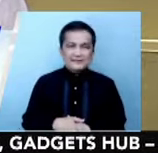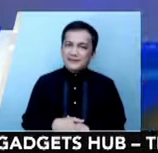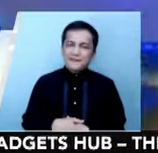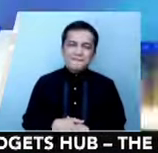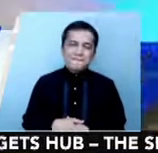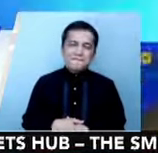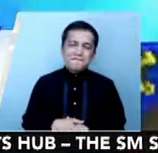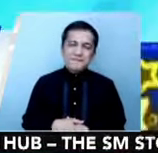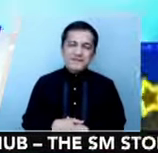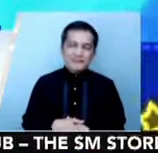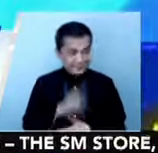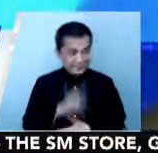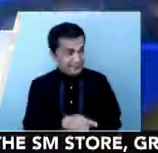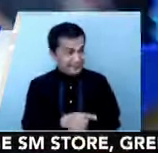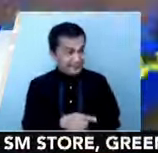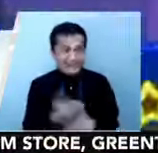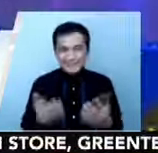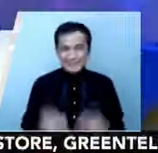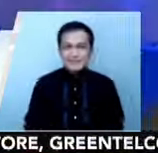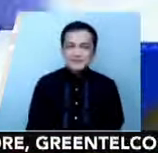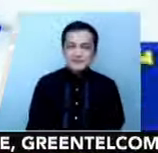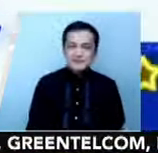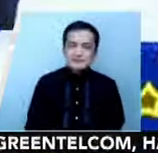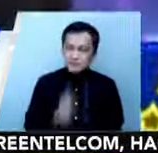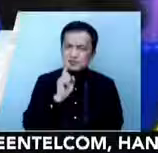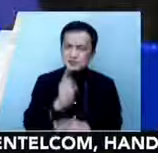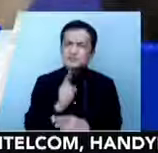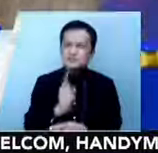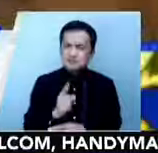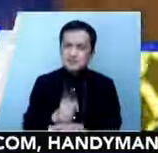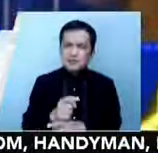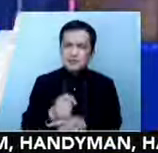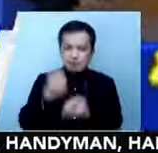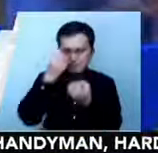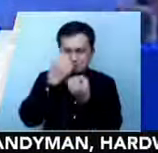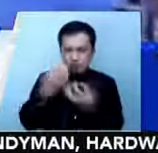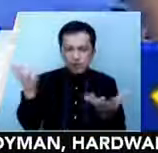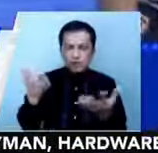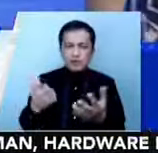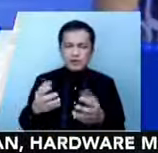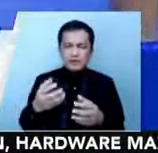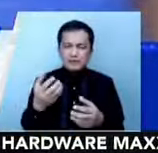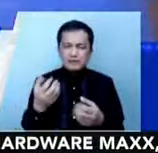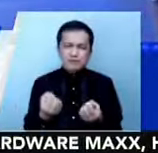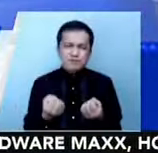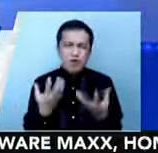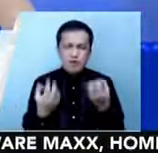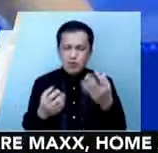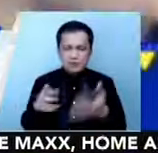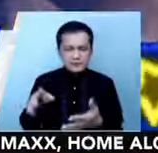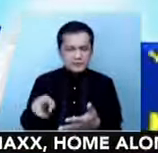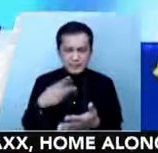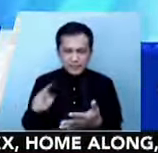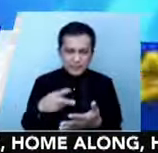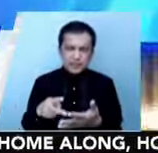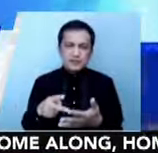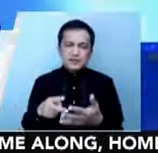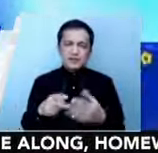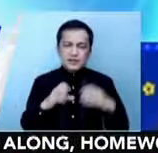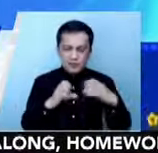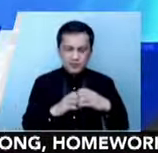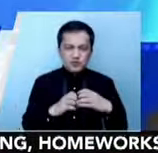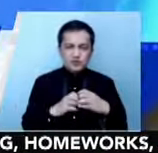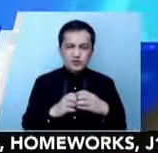talaga ba? Garantisado raw ang mga pasabog na production numbers, pati na ang mga pasabog na kapuso guests sa